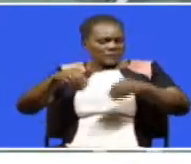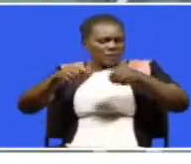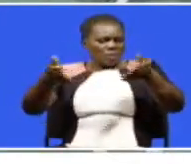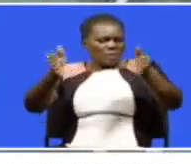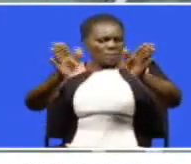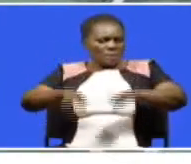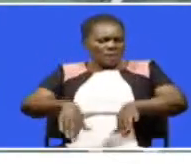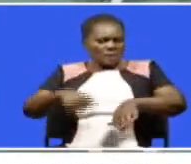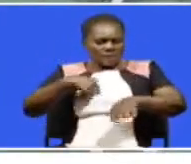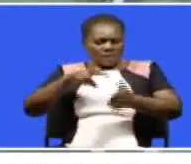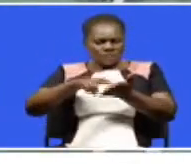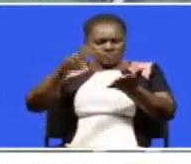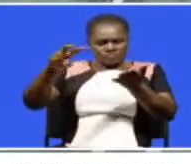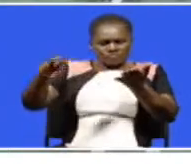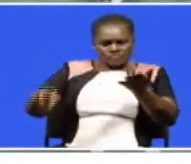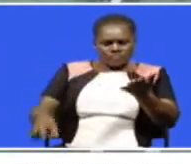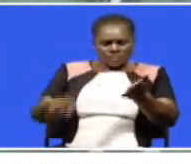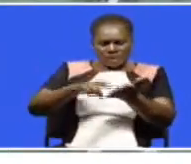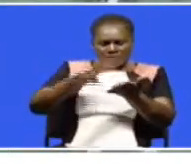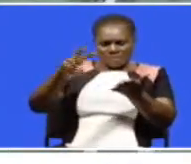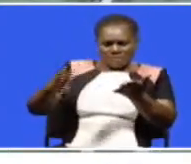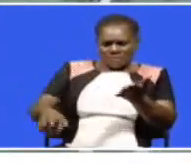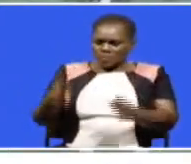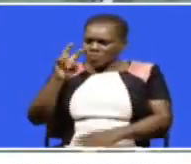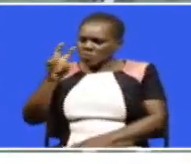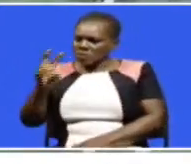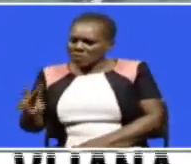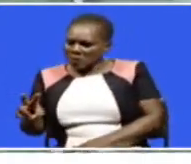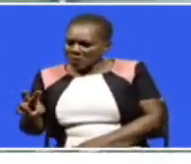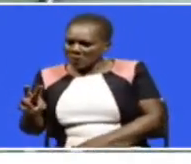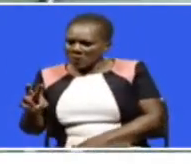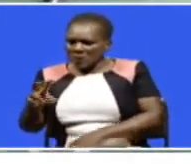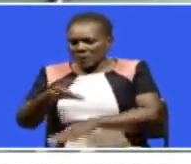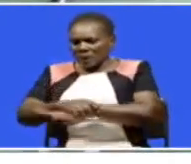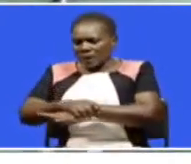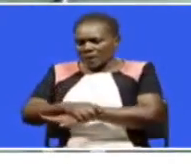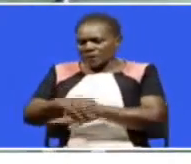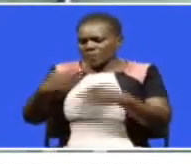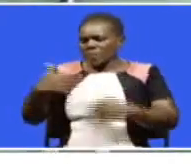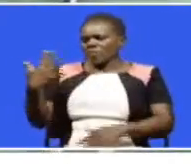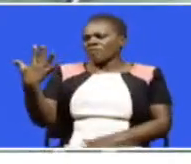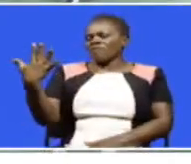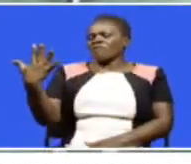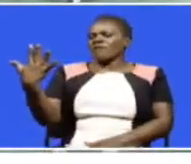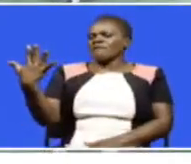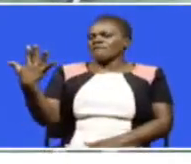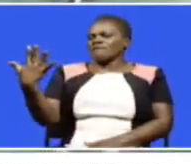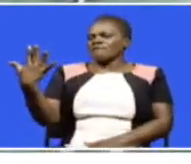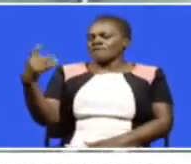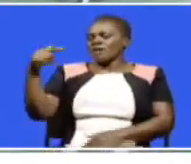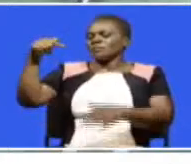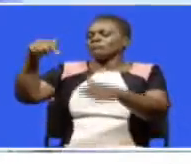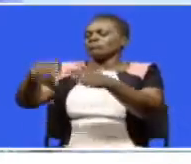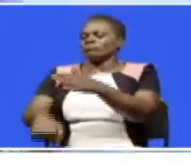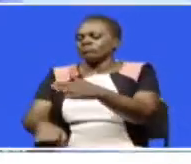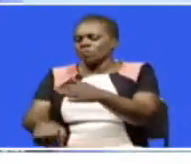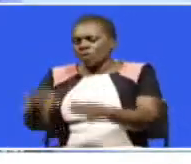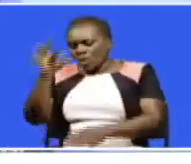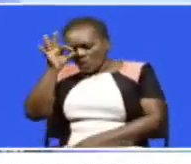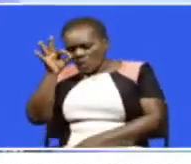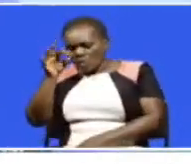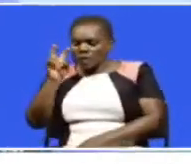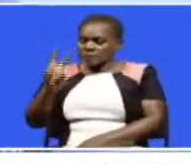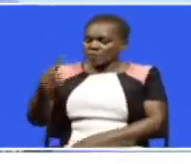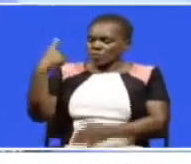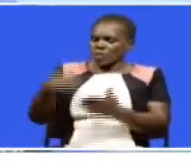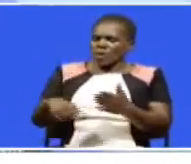ikikunja, sisi tukateremuka tukienda kuangalia, tukakuta watu 5 wako huko ndani. Tumegundua